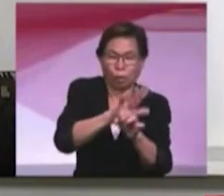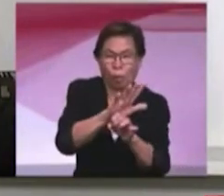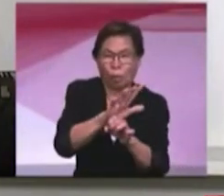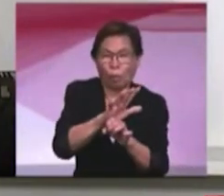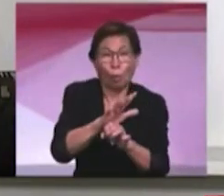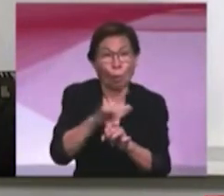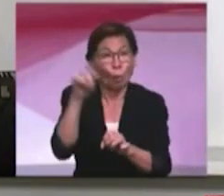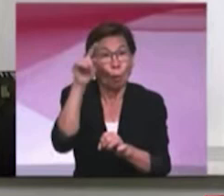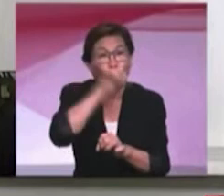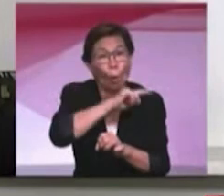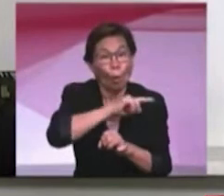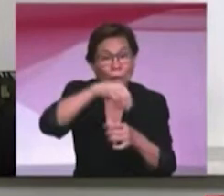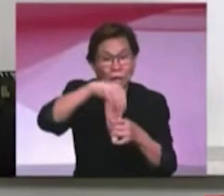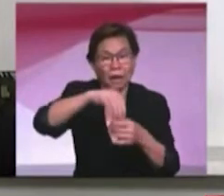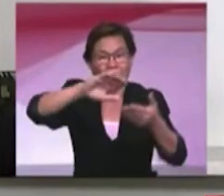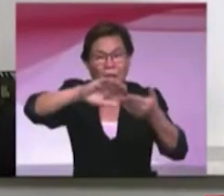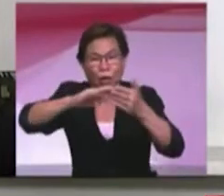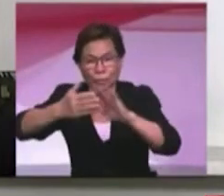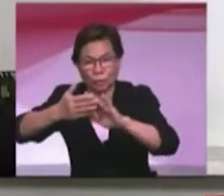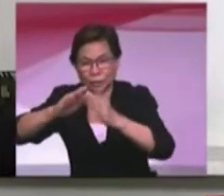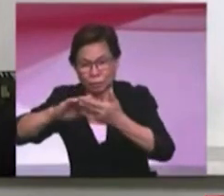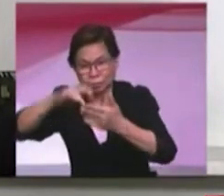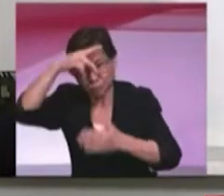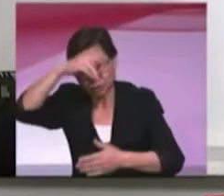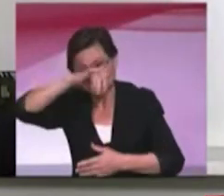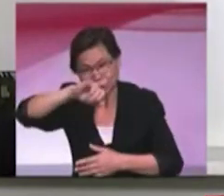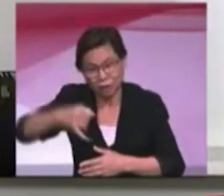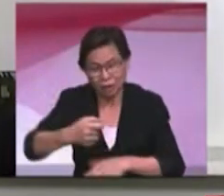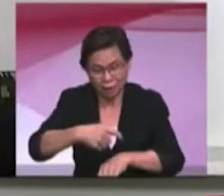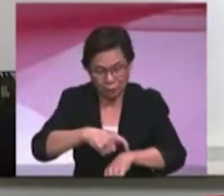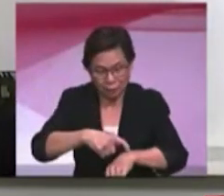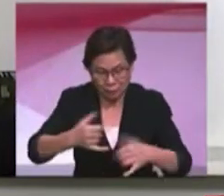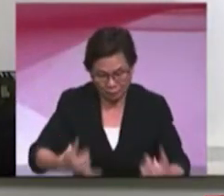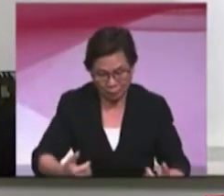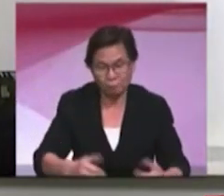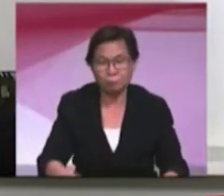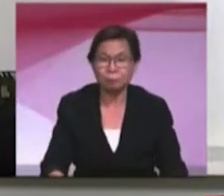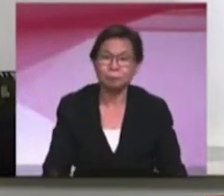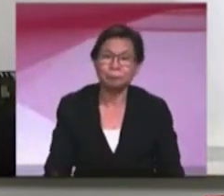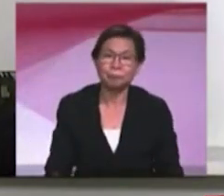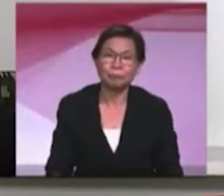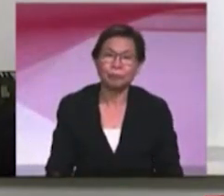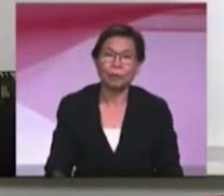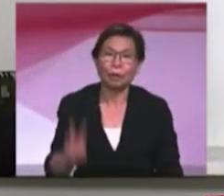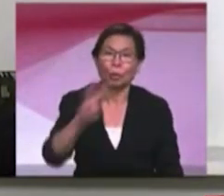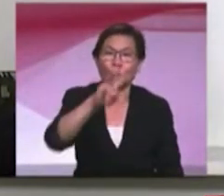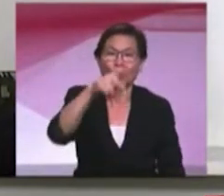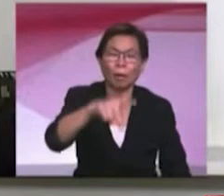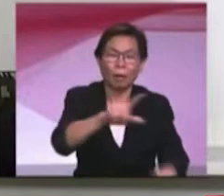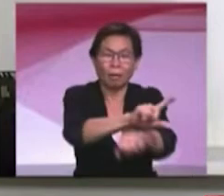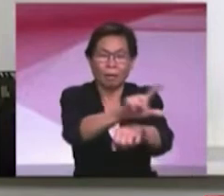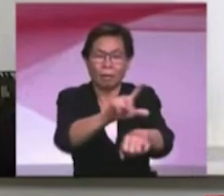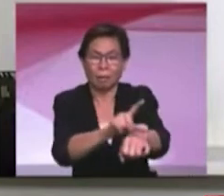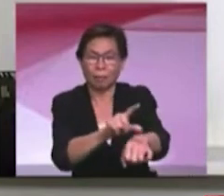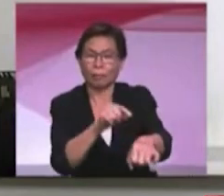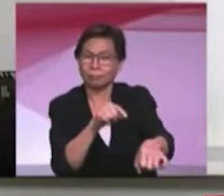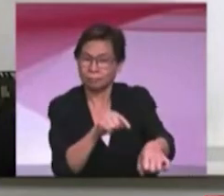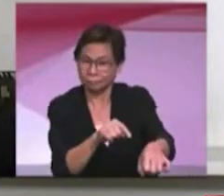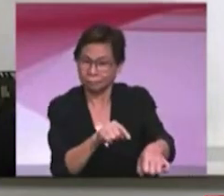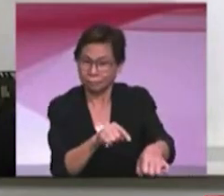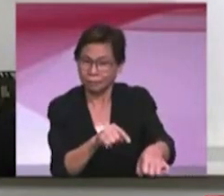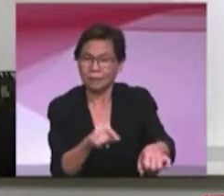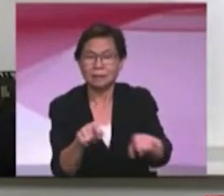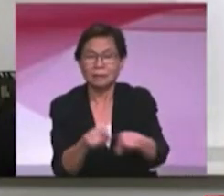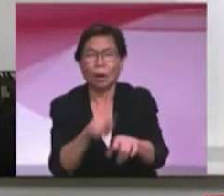positif secara mendadak di dalam komuniti Putrajaya ketika ini. Wilayah